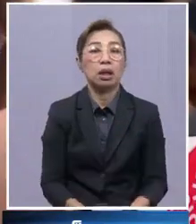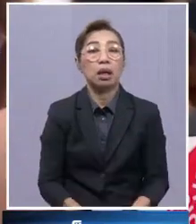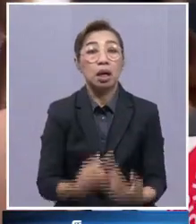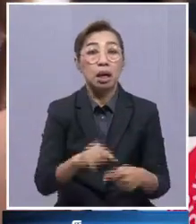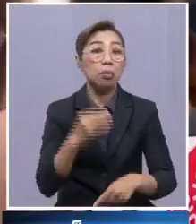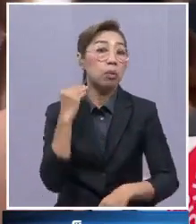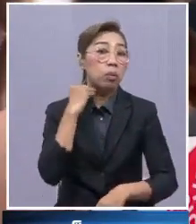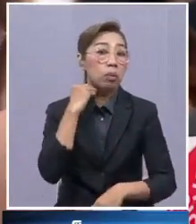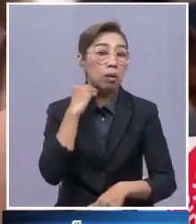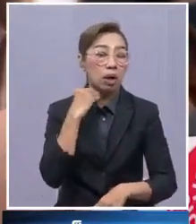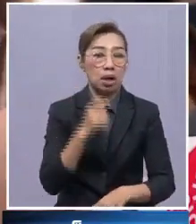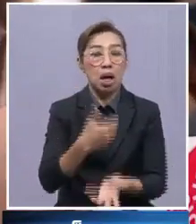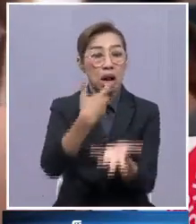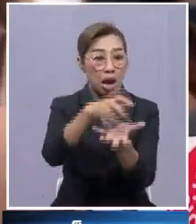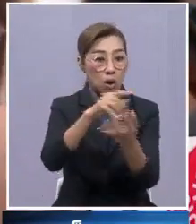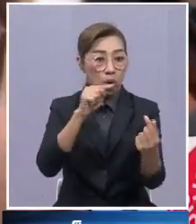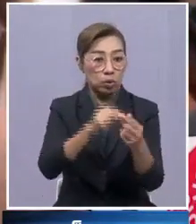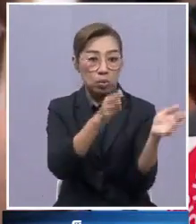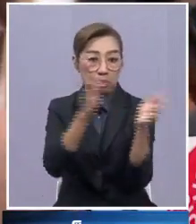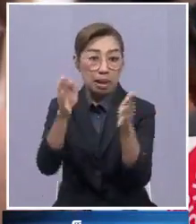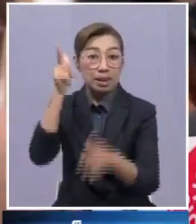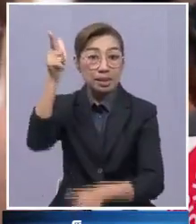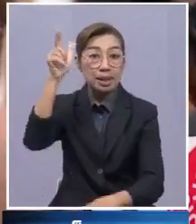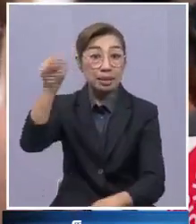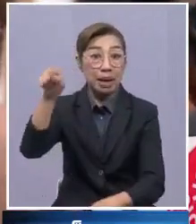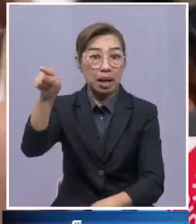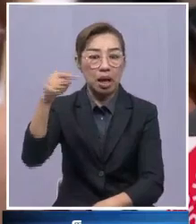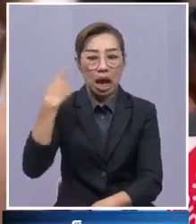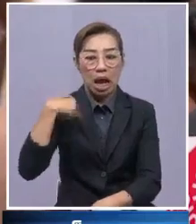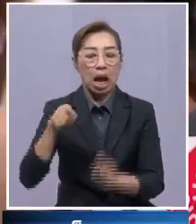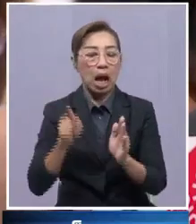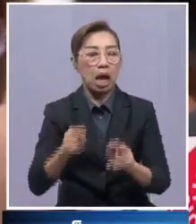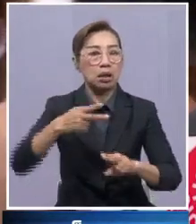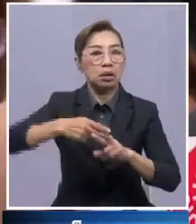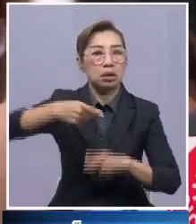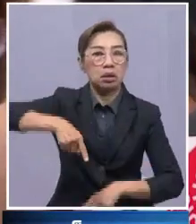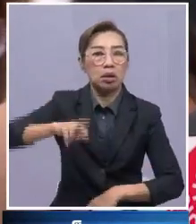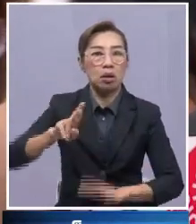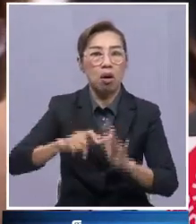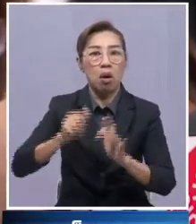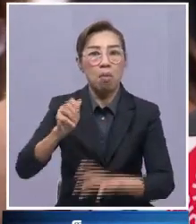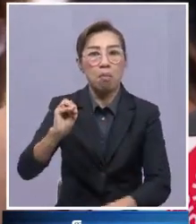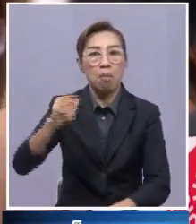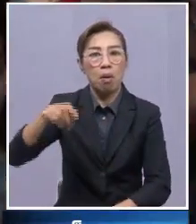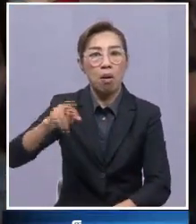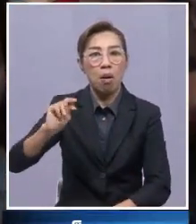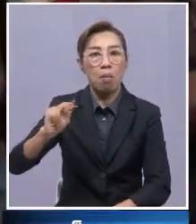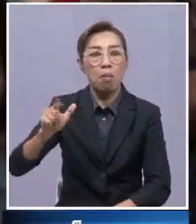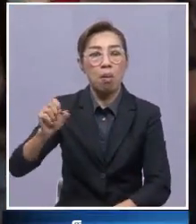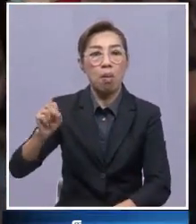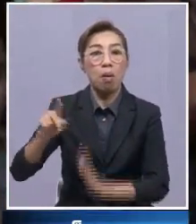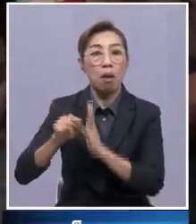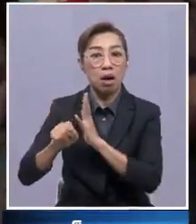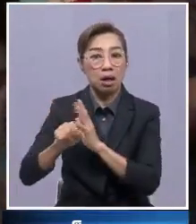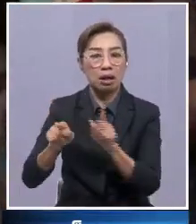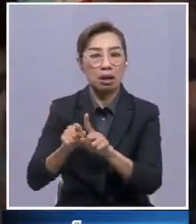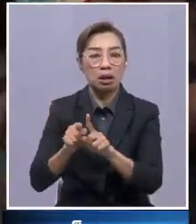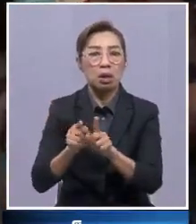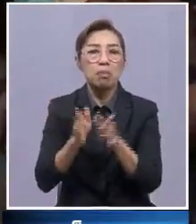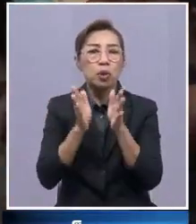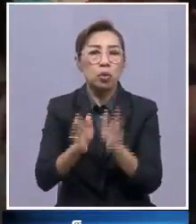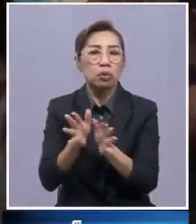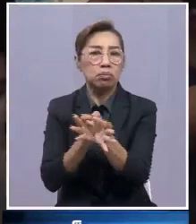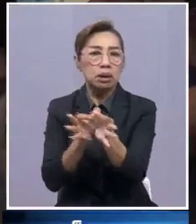อดีตนายกทักษิณนะครับปรากฏว่ามีคนนี้ออกมาโต้ครับคุณพร้อมพรหมนพฤทธิ์เ่อที่ปรึกษาฝ่ายการเมืองของคุณภูมิธรรมเวชยชัย